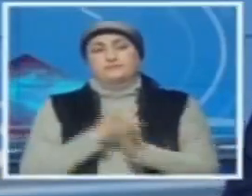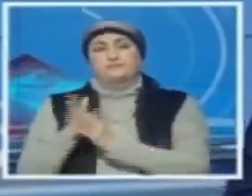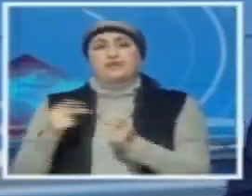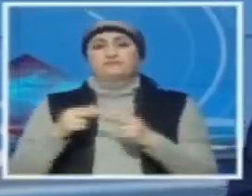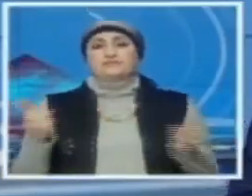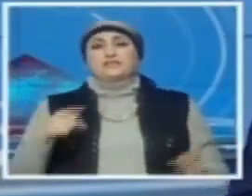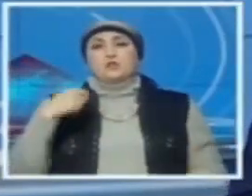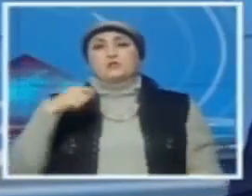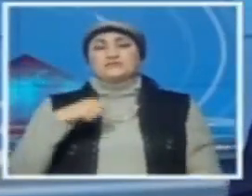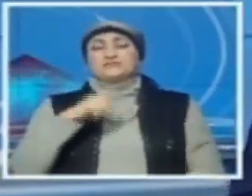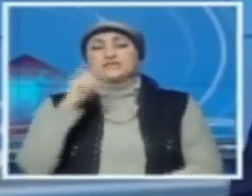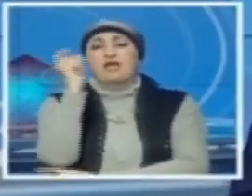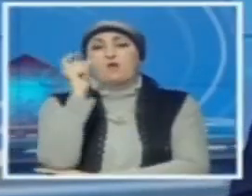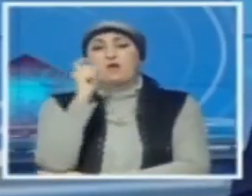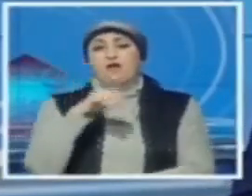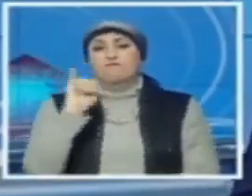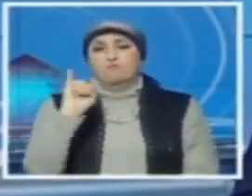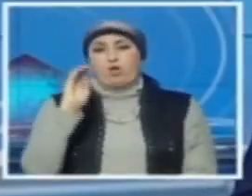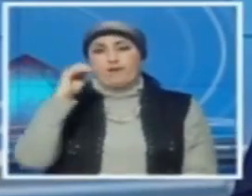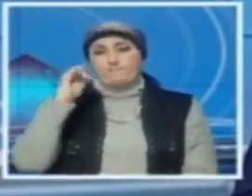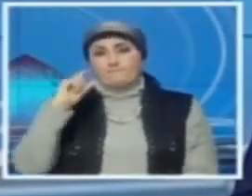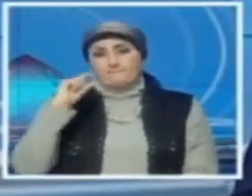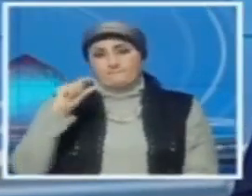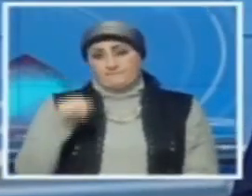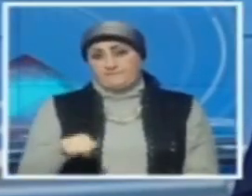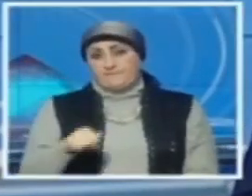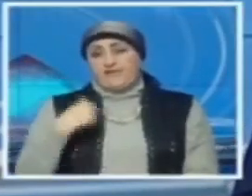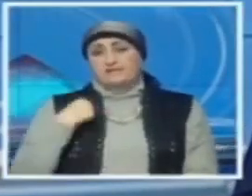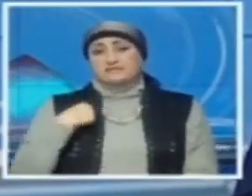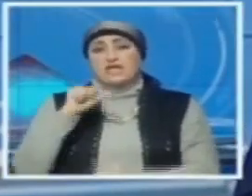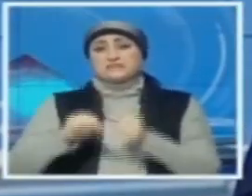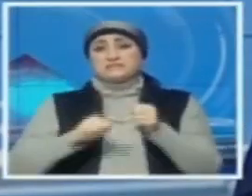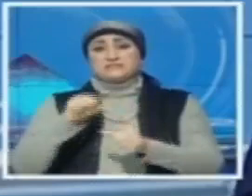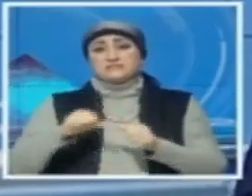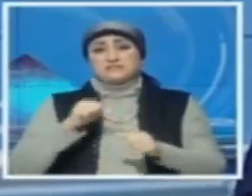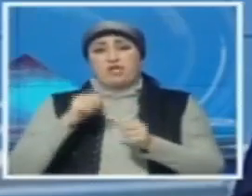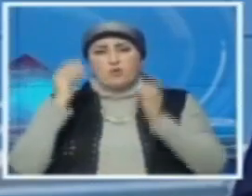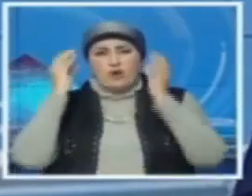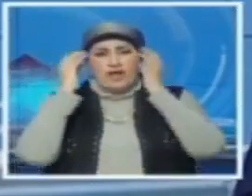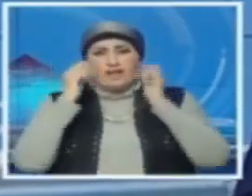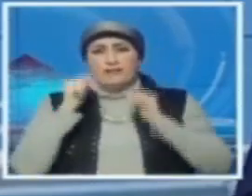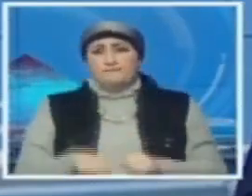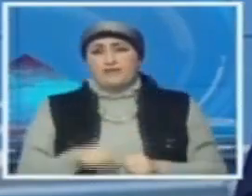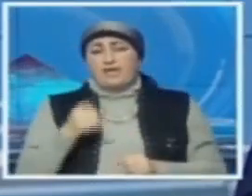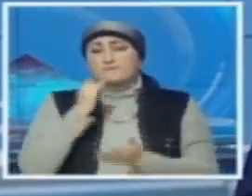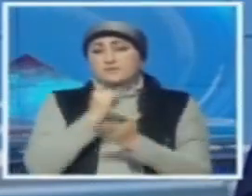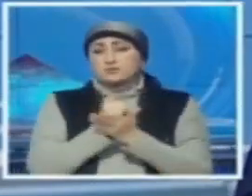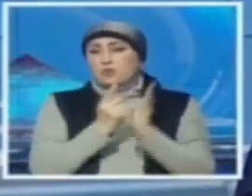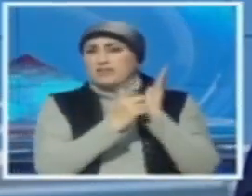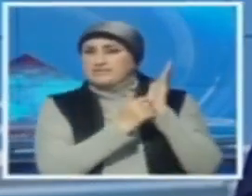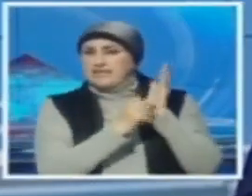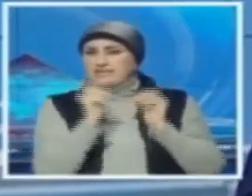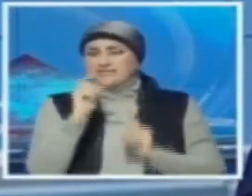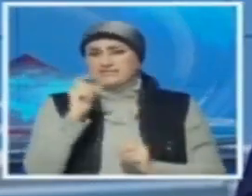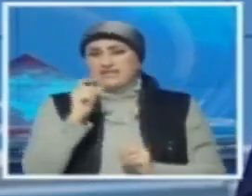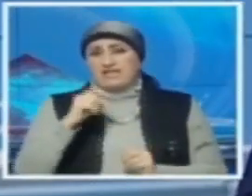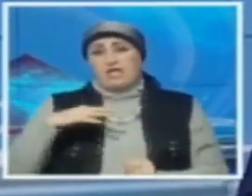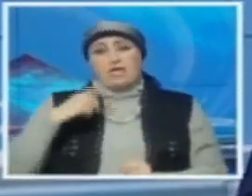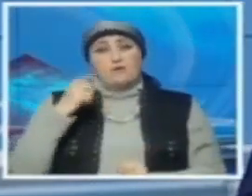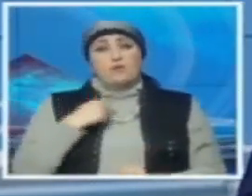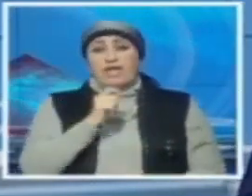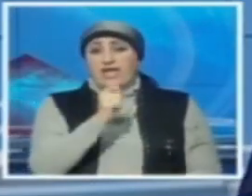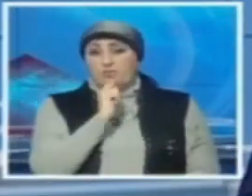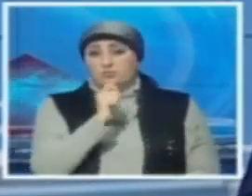افتتح وزير الأوقاف محمد مختار جمعة الدورة العلمية الأولى لمسؤولي الإذاعات الإسلامية وكبار المذيعين بأكاديمية الأوقاف